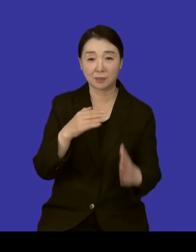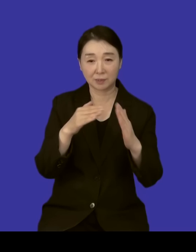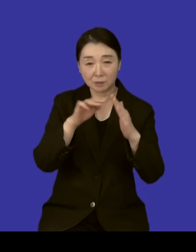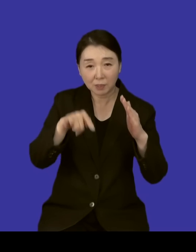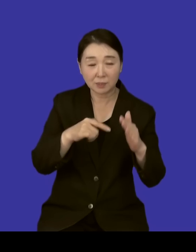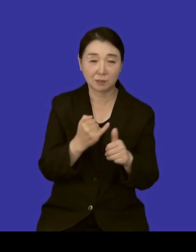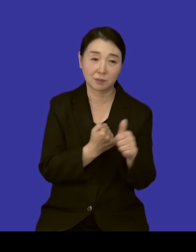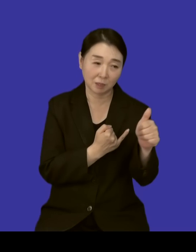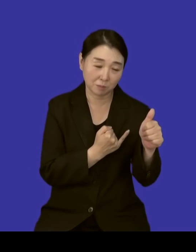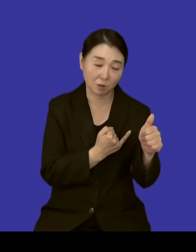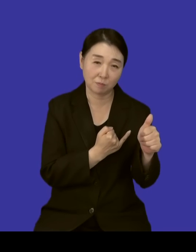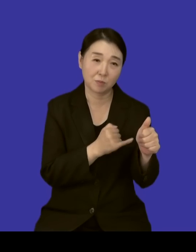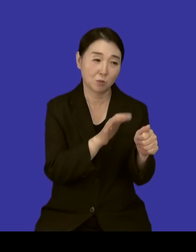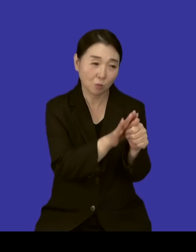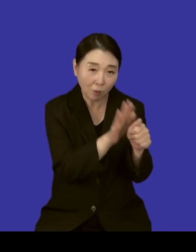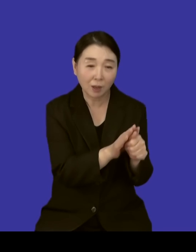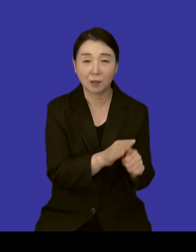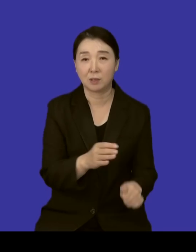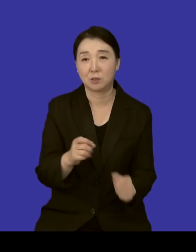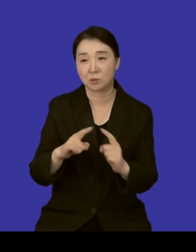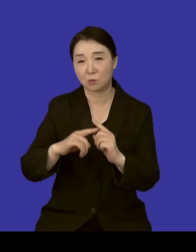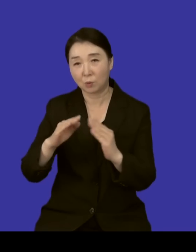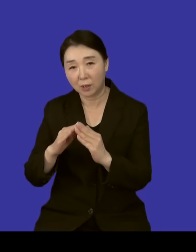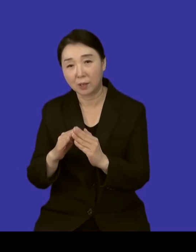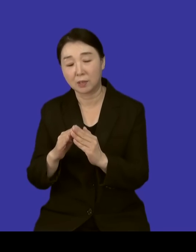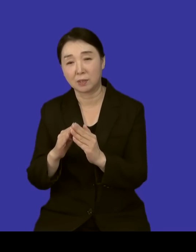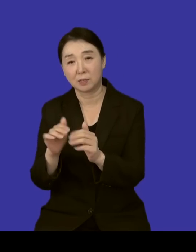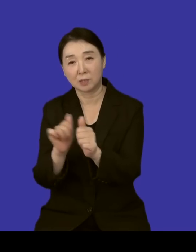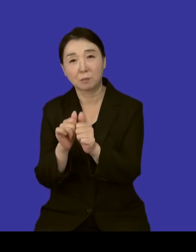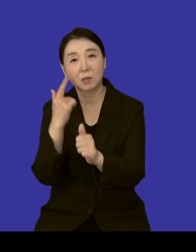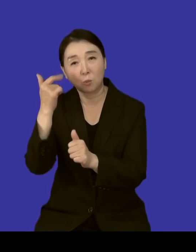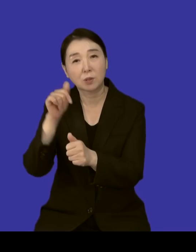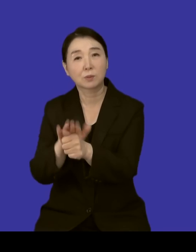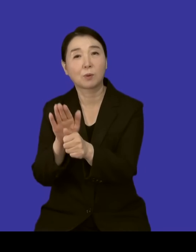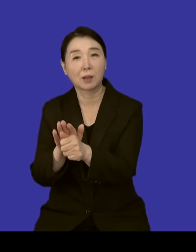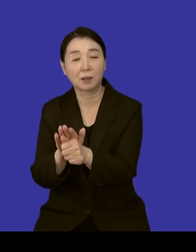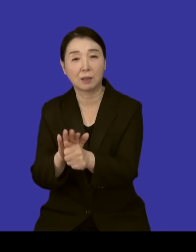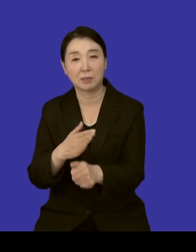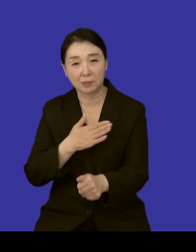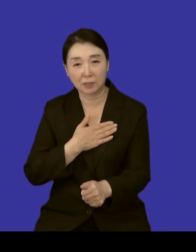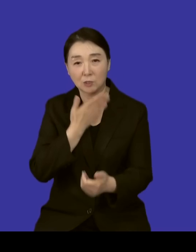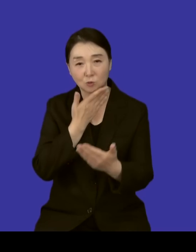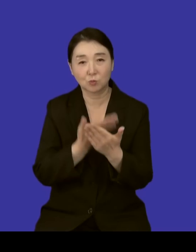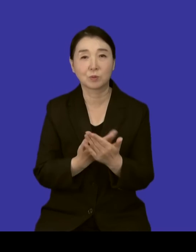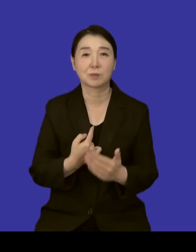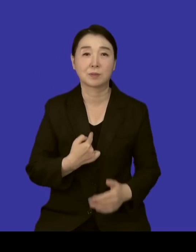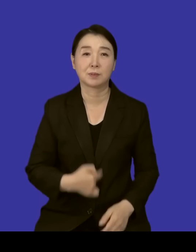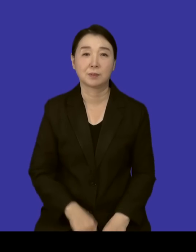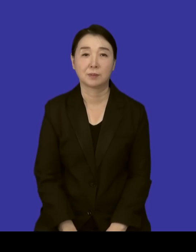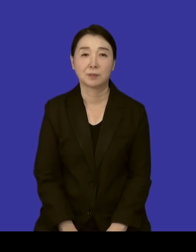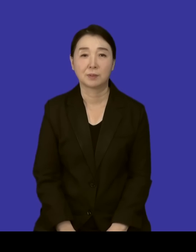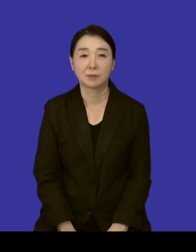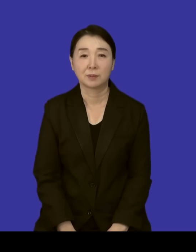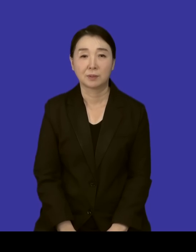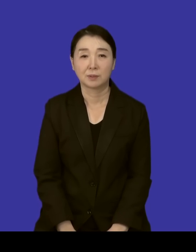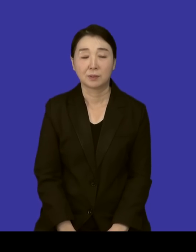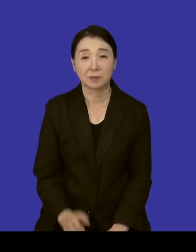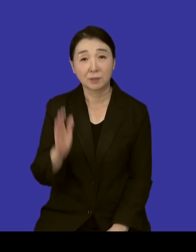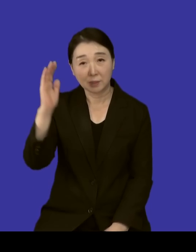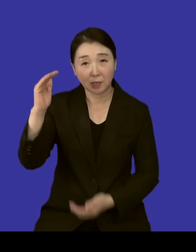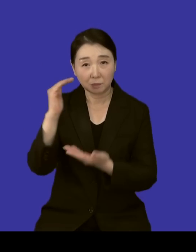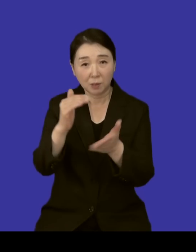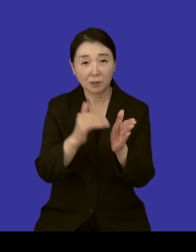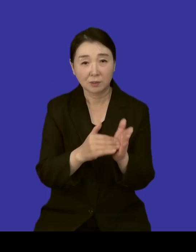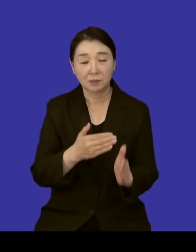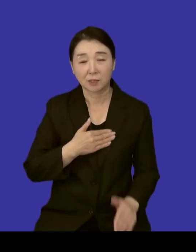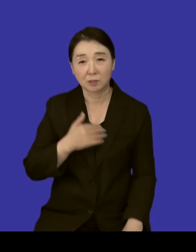집에서는 남편 살리고 교계에서는 남자 목회자 살리는 게 제 핵심 가치거든요. 예. 그 얘기를 했는데도